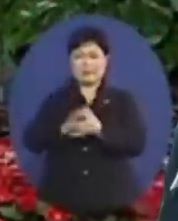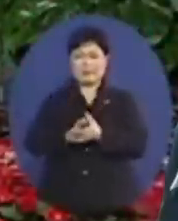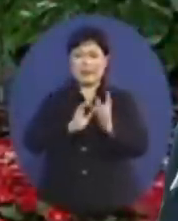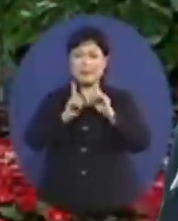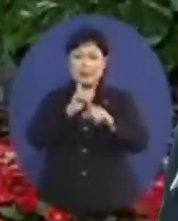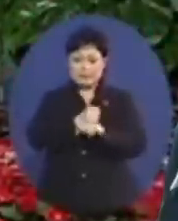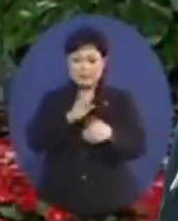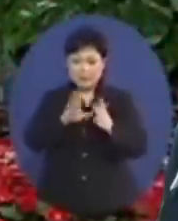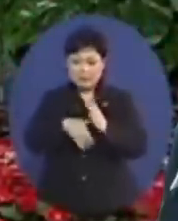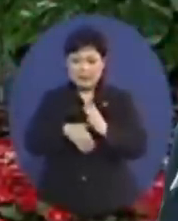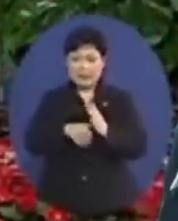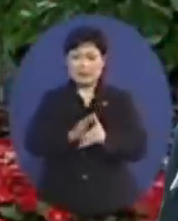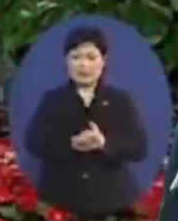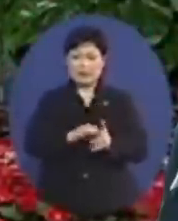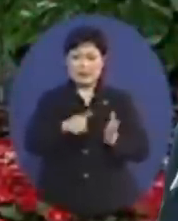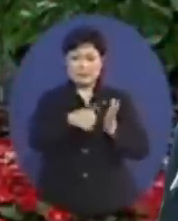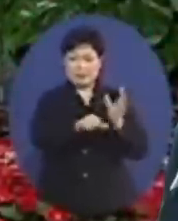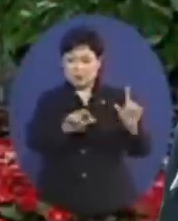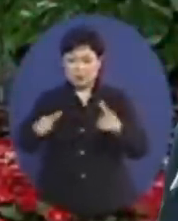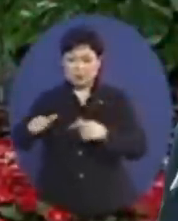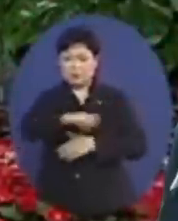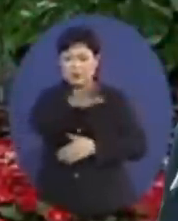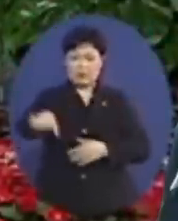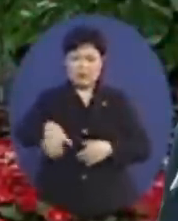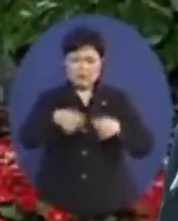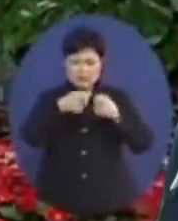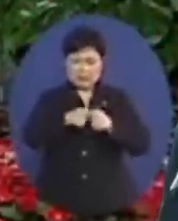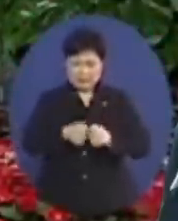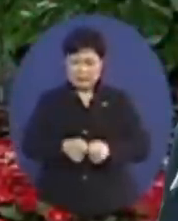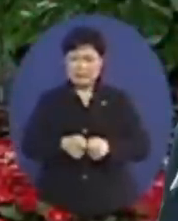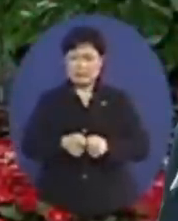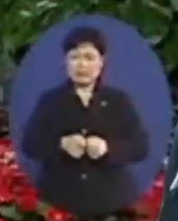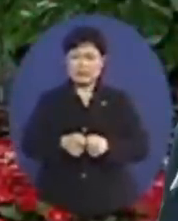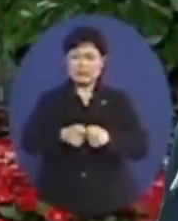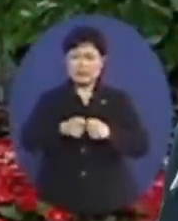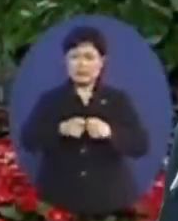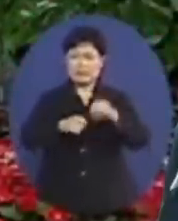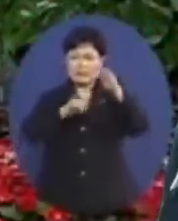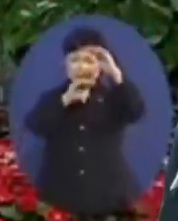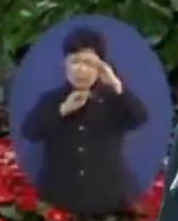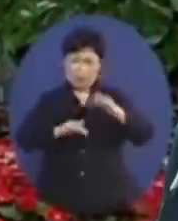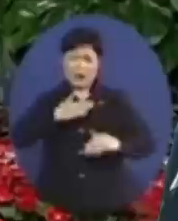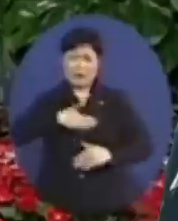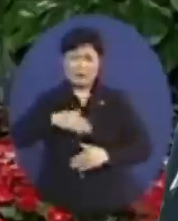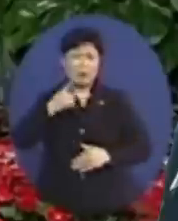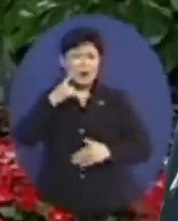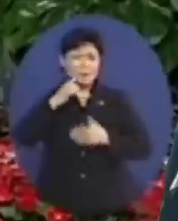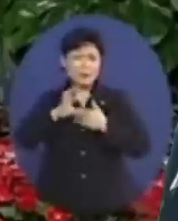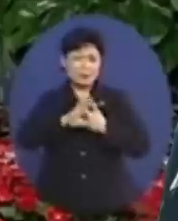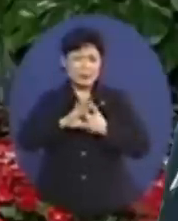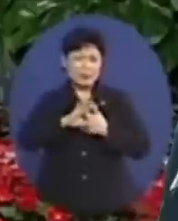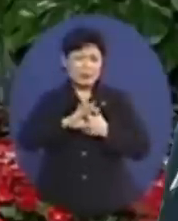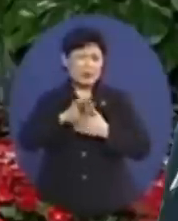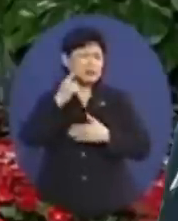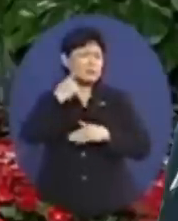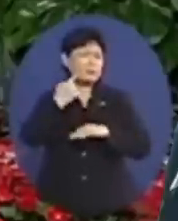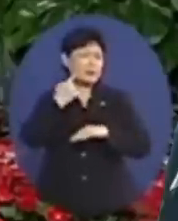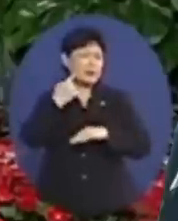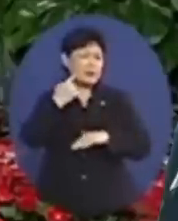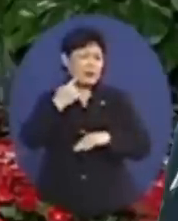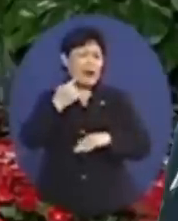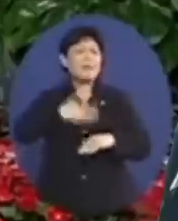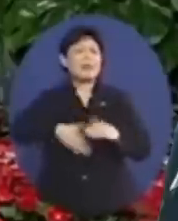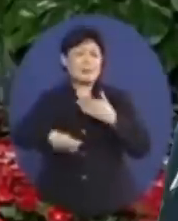말씀을 하실 때 피조물인 우리가 일일이 다 내용을 안다고 하면 거짓말쟁이입니다. 하나님이 하시는